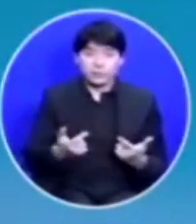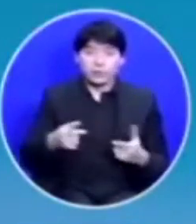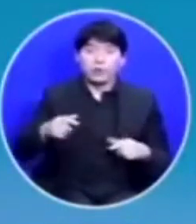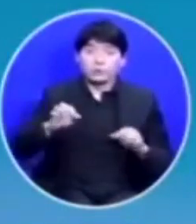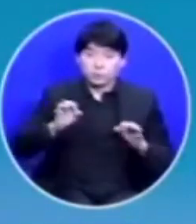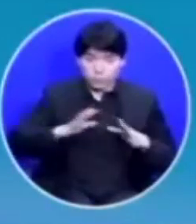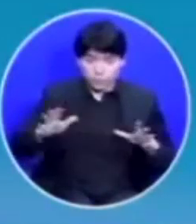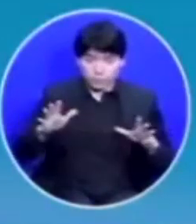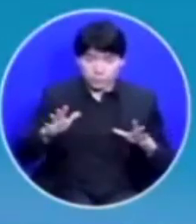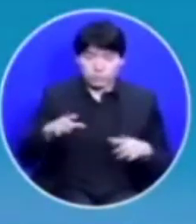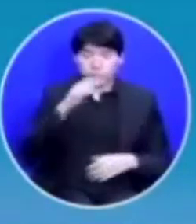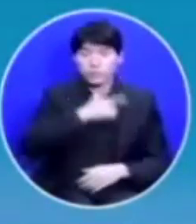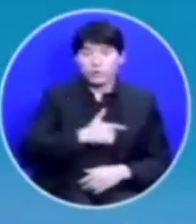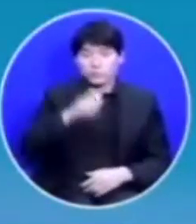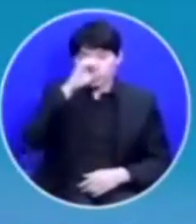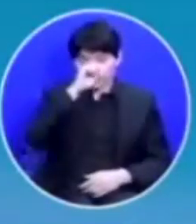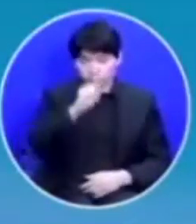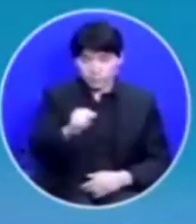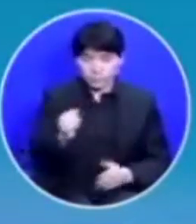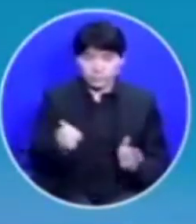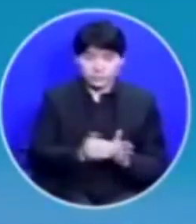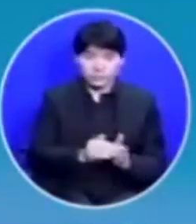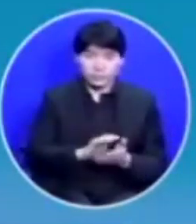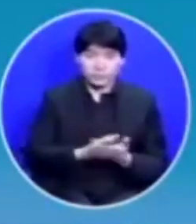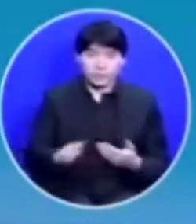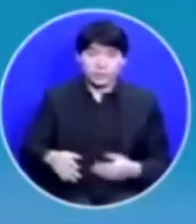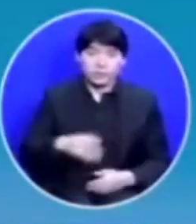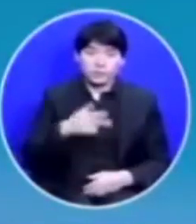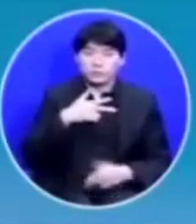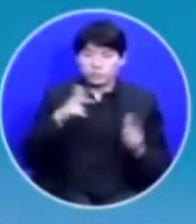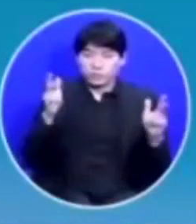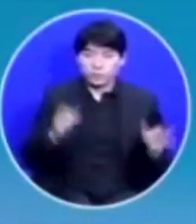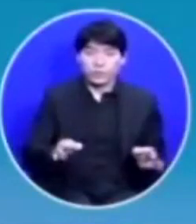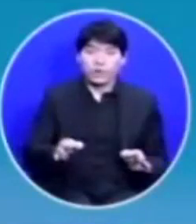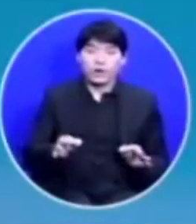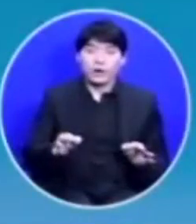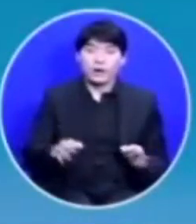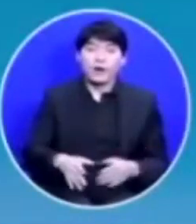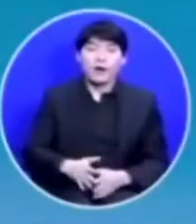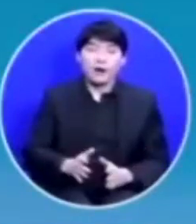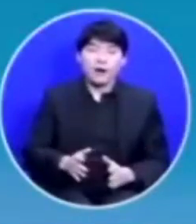좋았고 일주일 동안 딸이 엄마 시험한 것들아